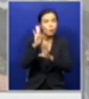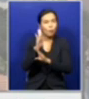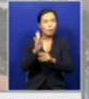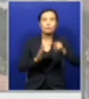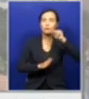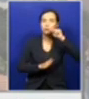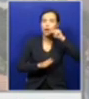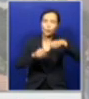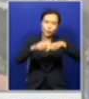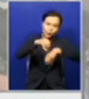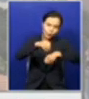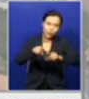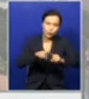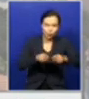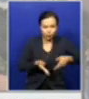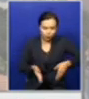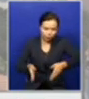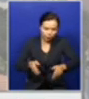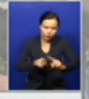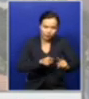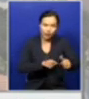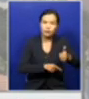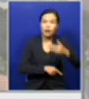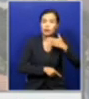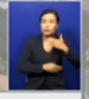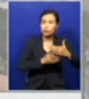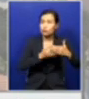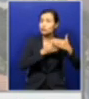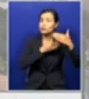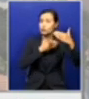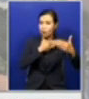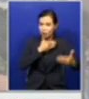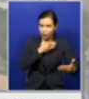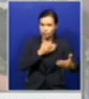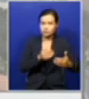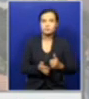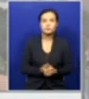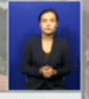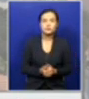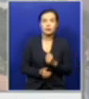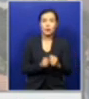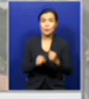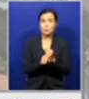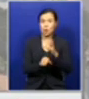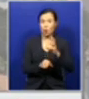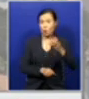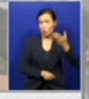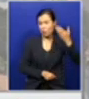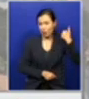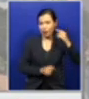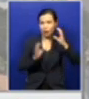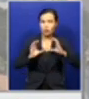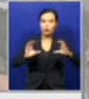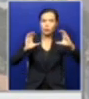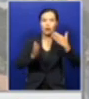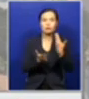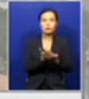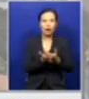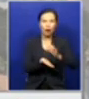ได้อย่างยั่งยืนในระยะยาวขนาด6ปีที่ผ่านมาค่ะรัฐบาลใช้งบประมาณมากกว่